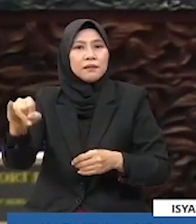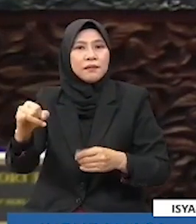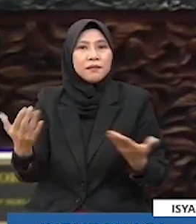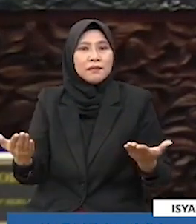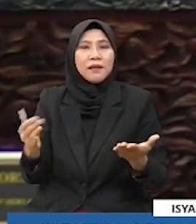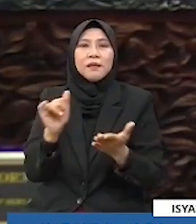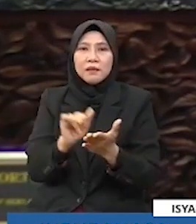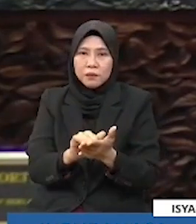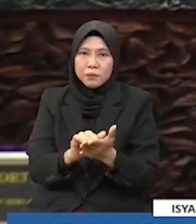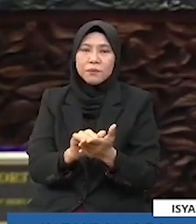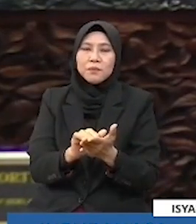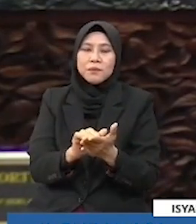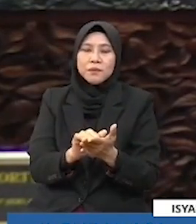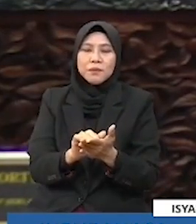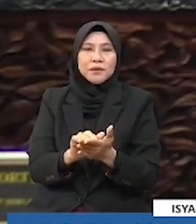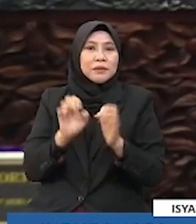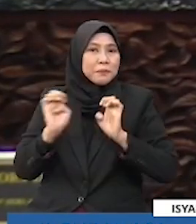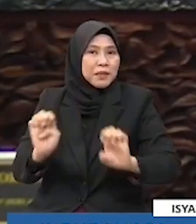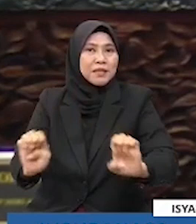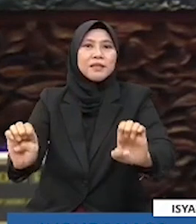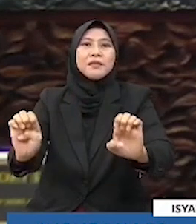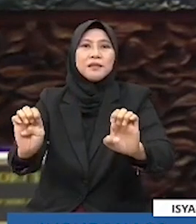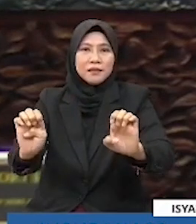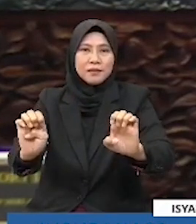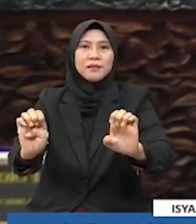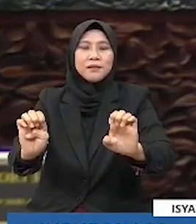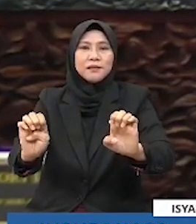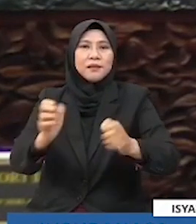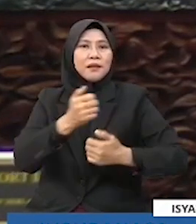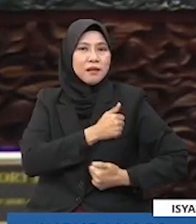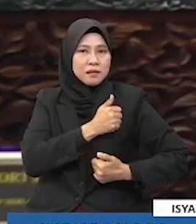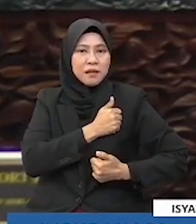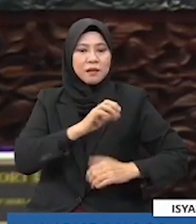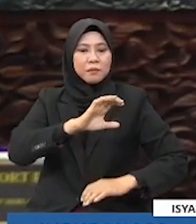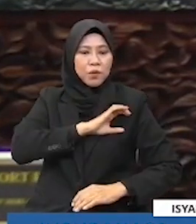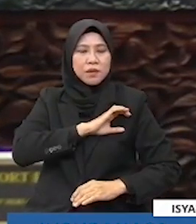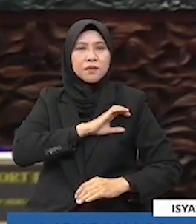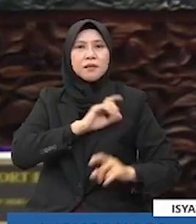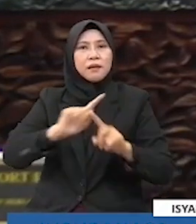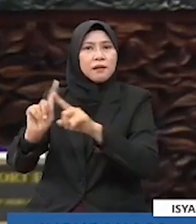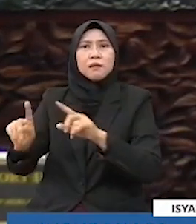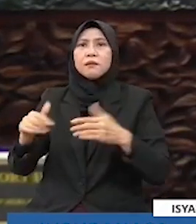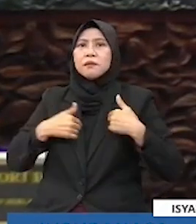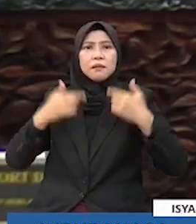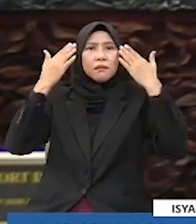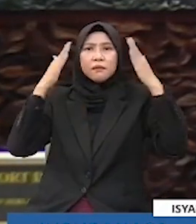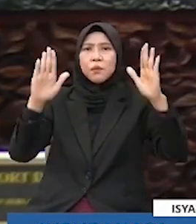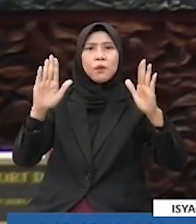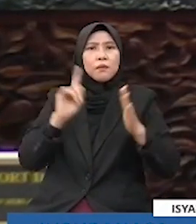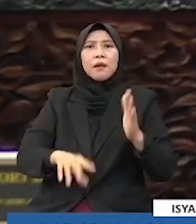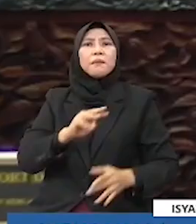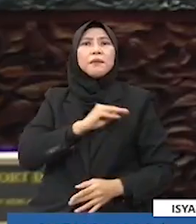Eli keadaan begini cukup emergency eh tentra furnished sebagainya saya tidak tahu